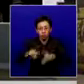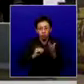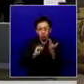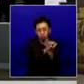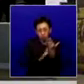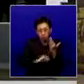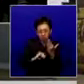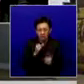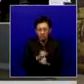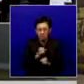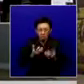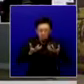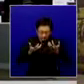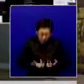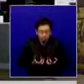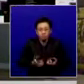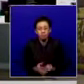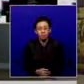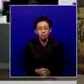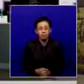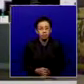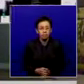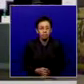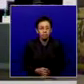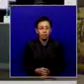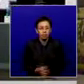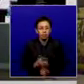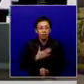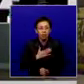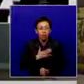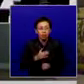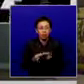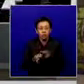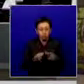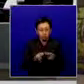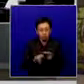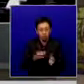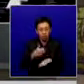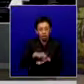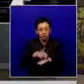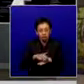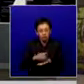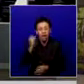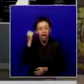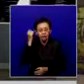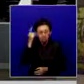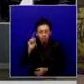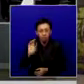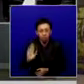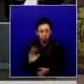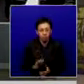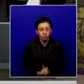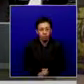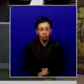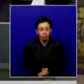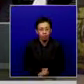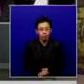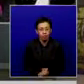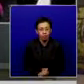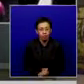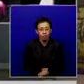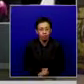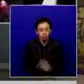กเขาทำงานหนักนะฉะนั้นผมก็อยากจะเรียนชี้แจงว่าเข้าใจพวกเขาบ้างขออนุญ